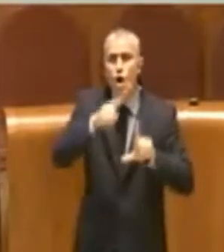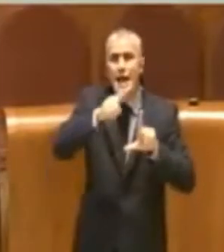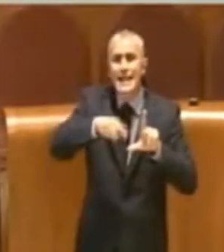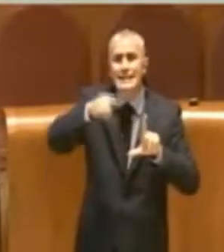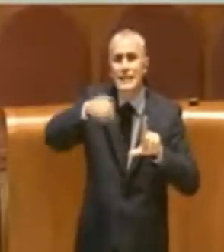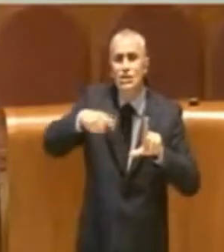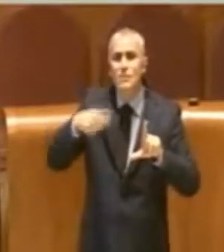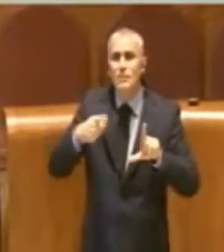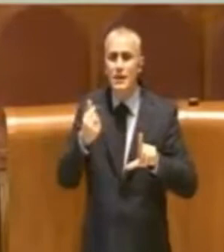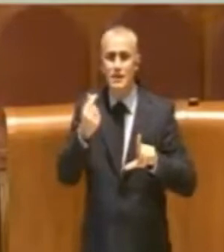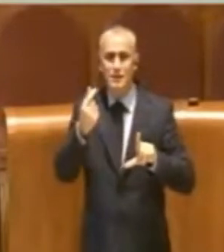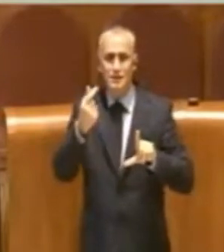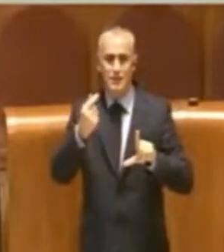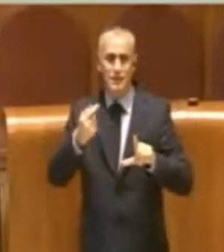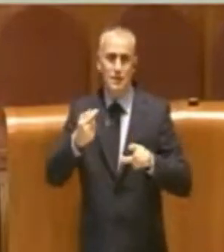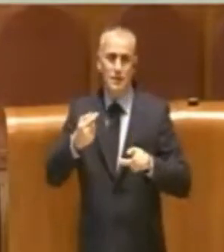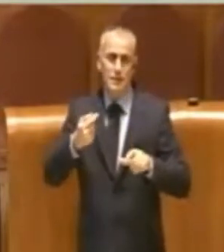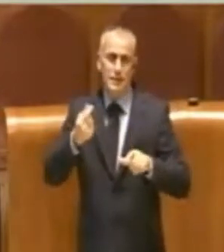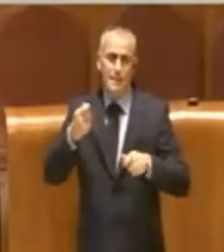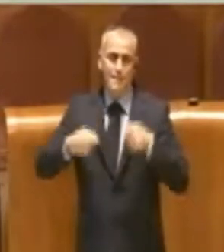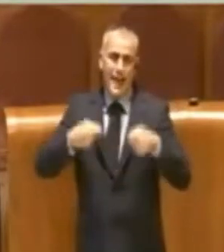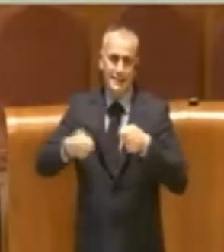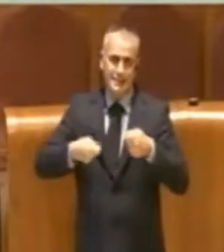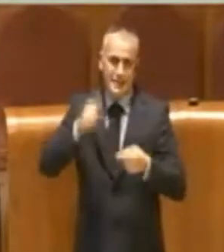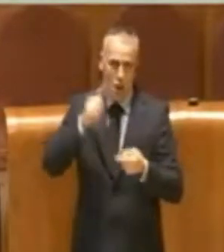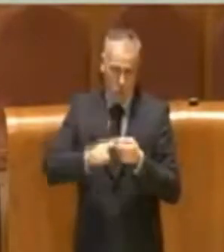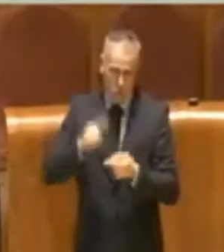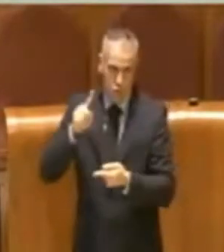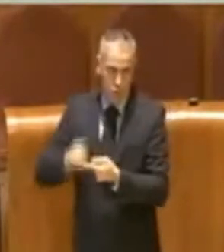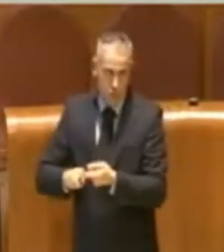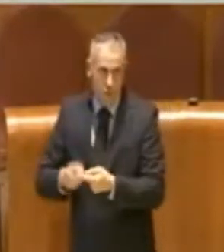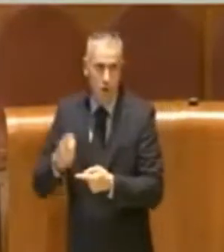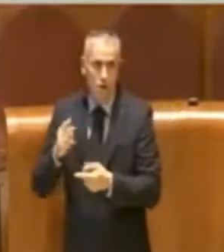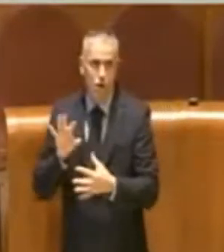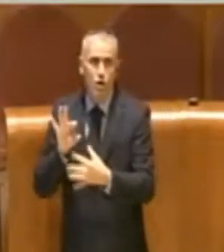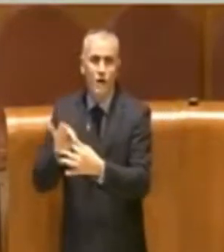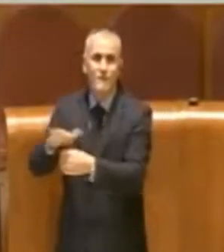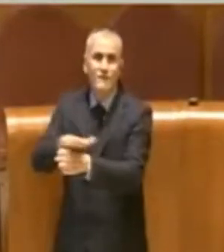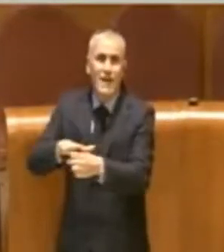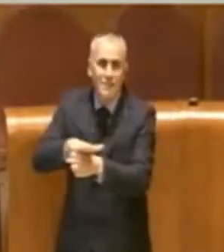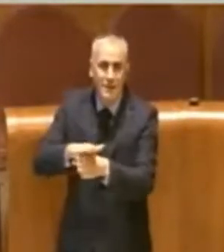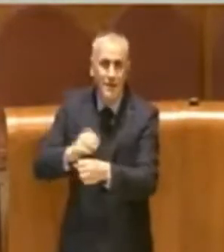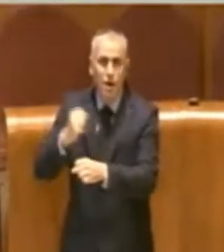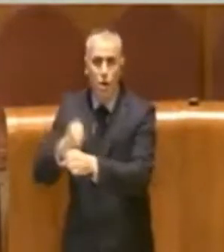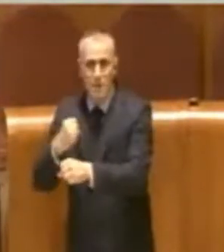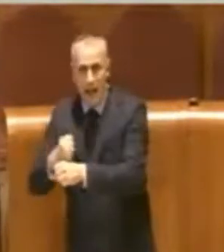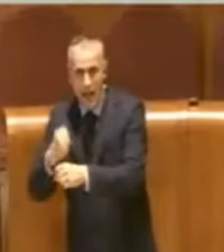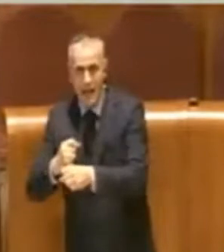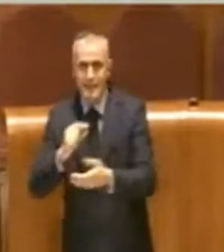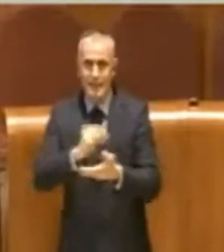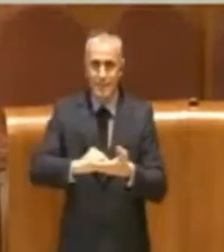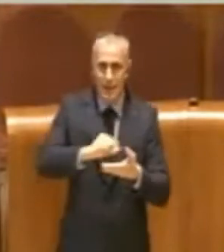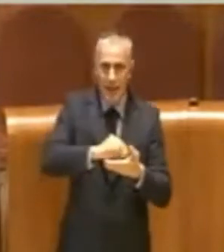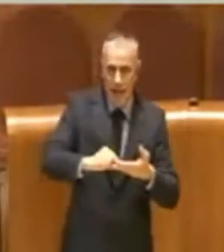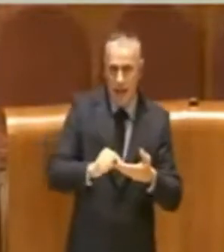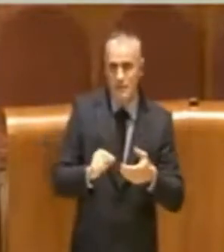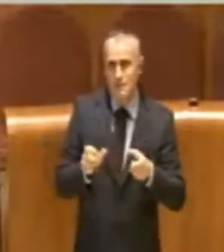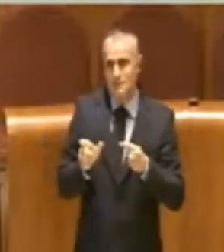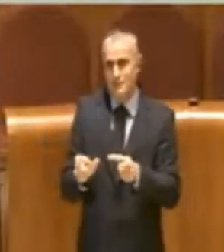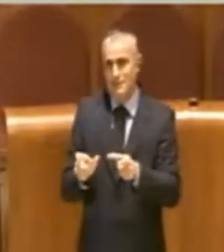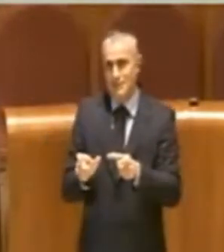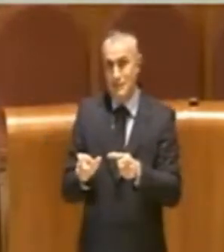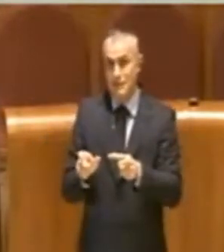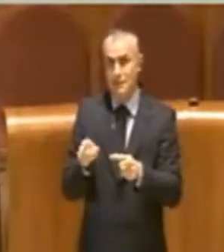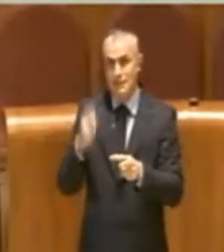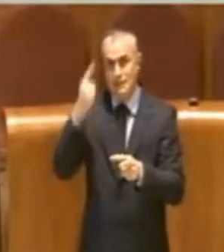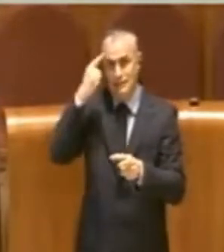al consumo per le famiglie di operai e impiegati, vale a dire che è quel parametro che